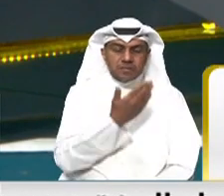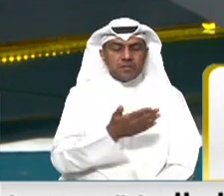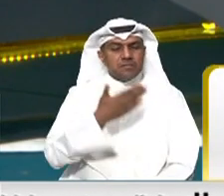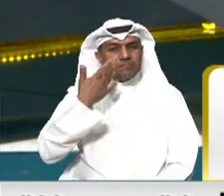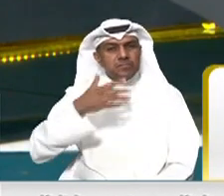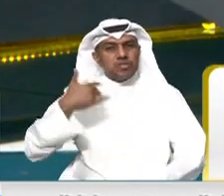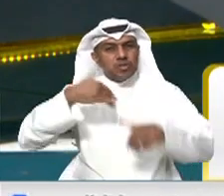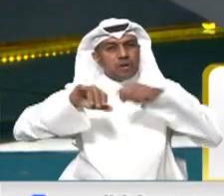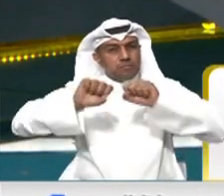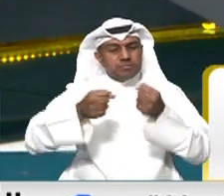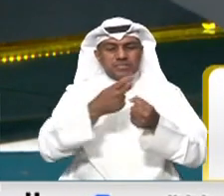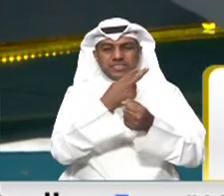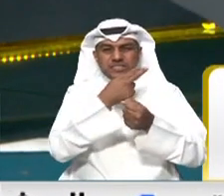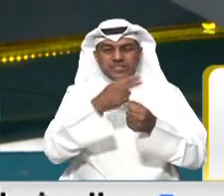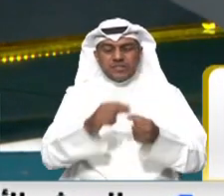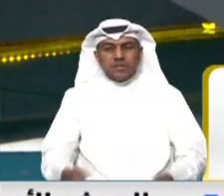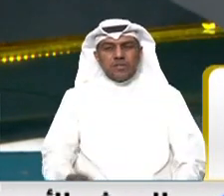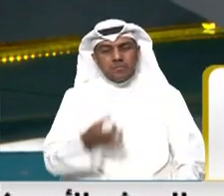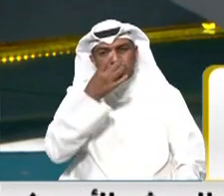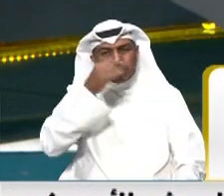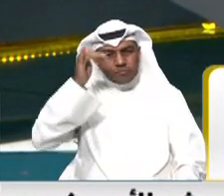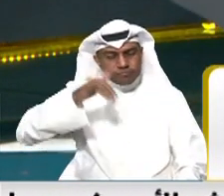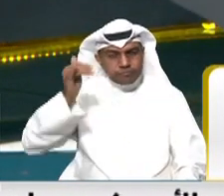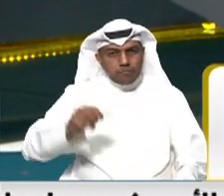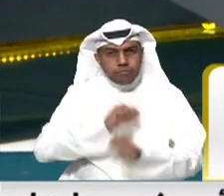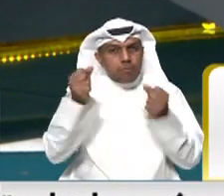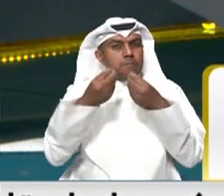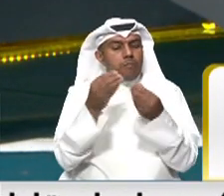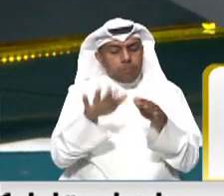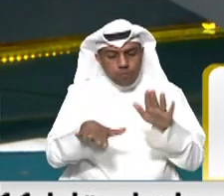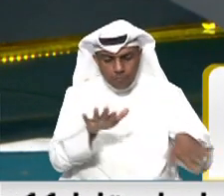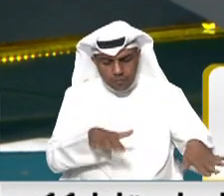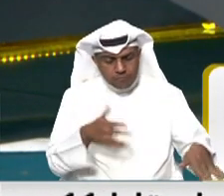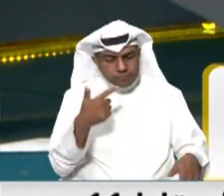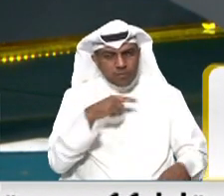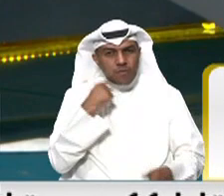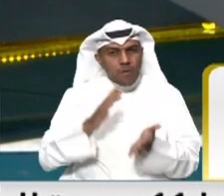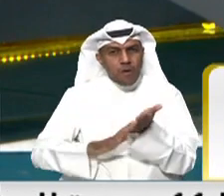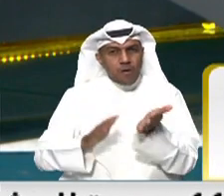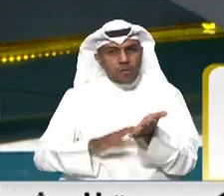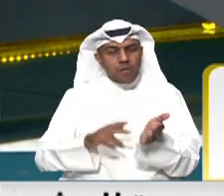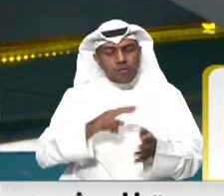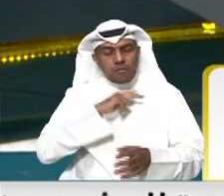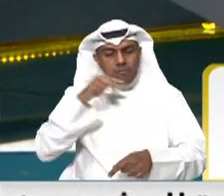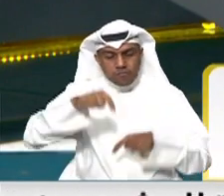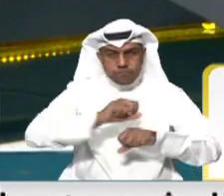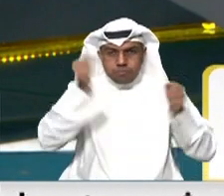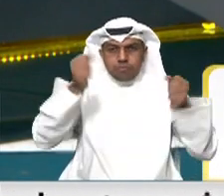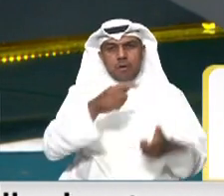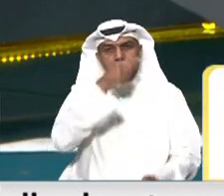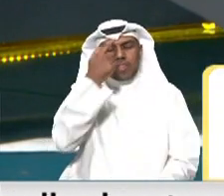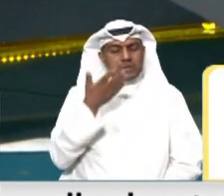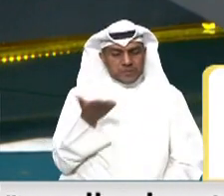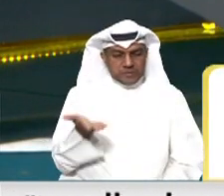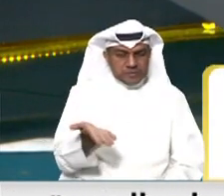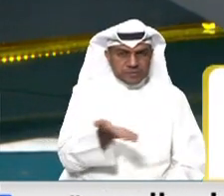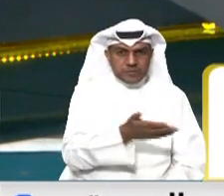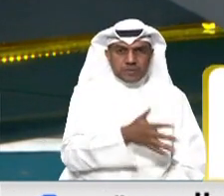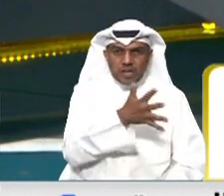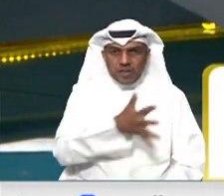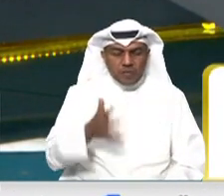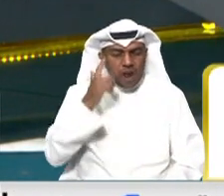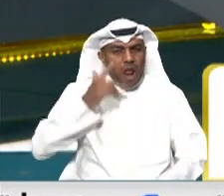عن الشوارع الممتلئه بالذخائر غير المنفجره مما يشكل مخاطر شديده على المدنيين وخاصه